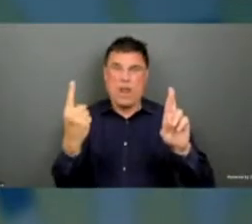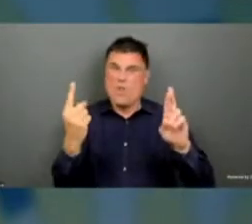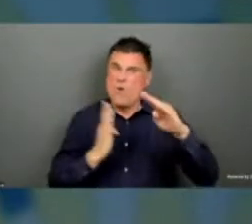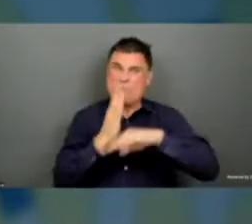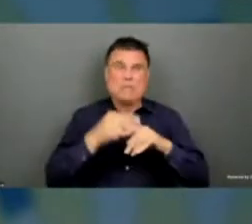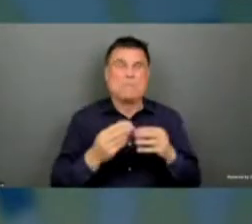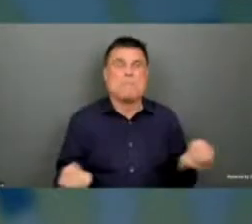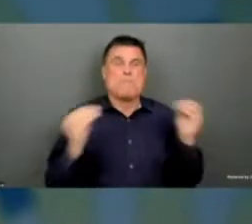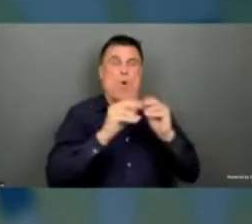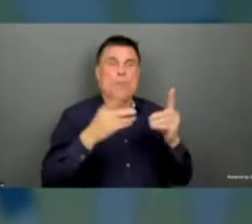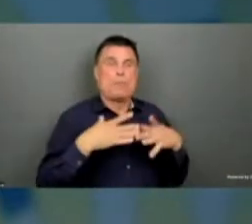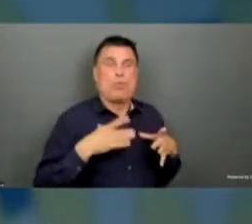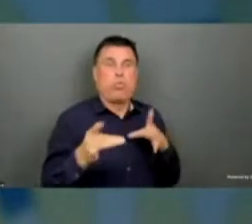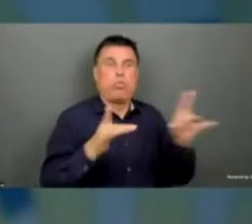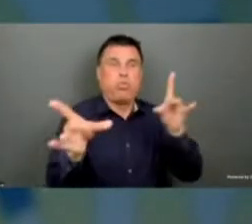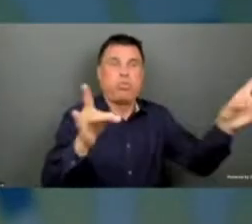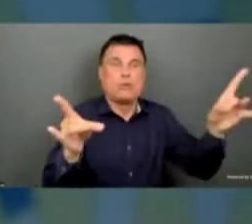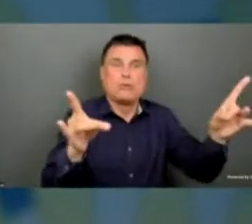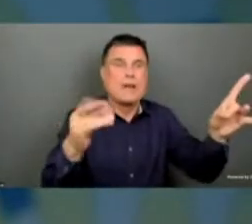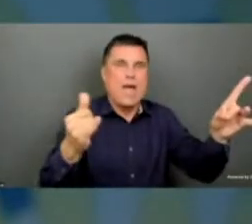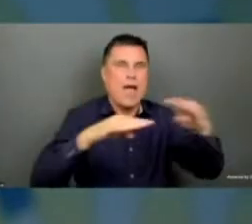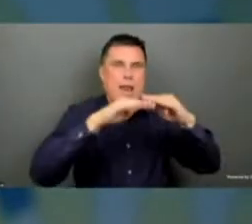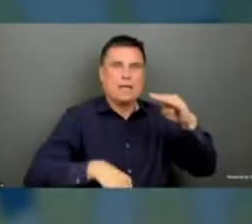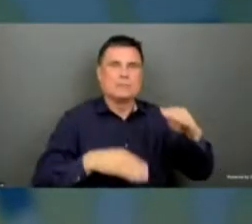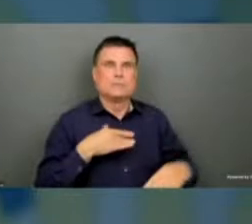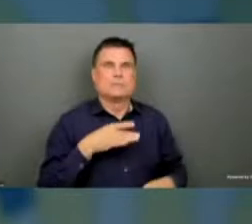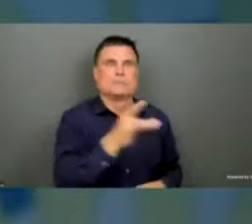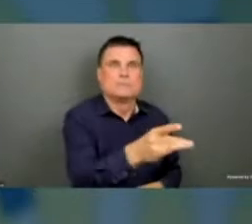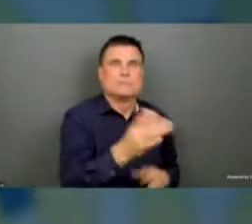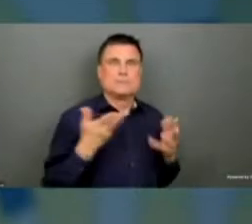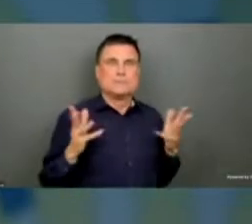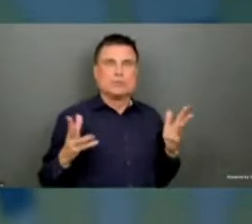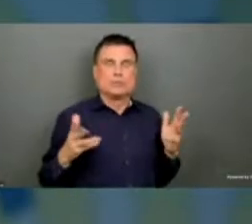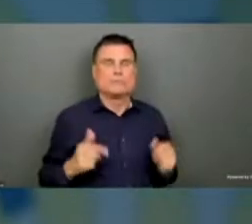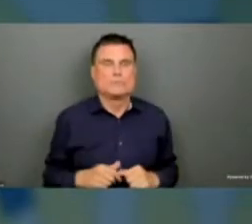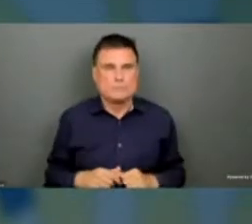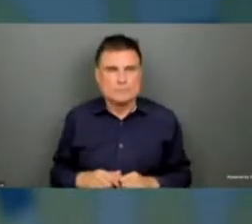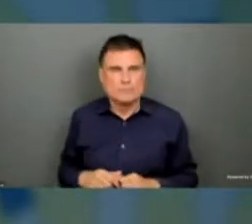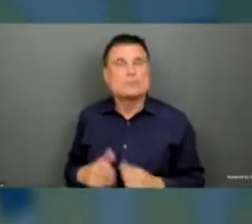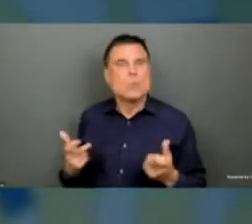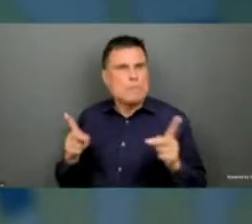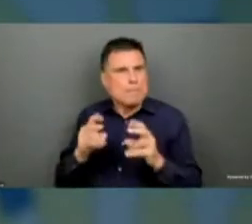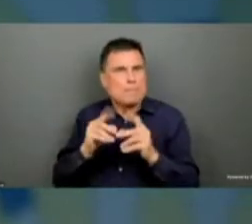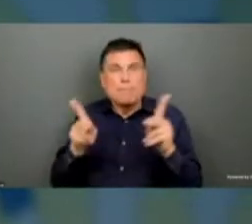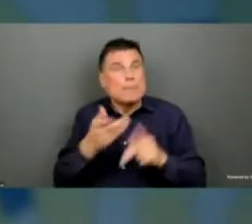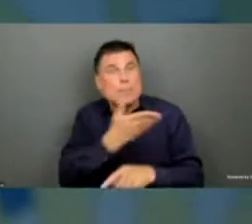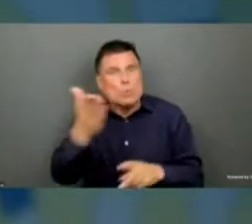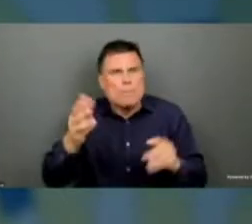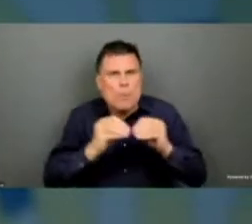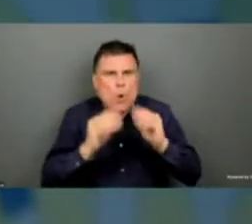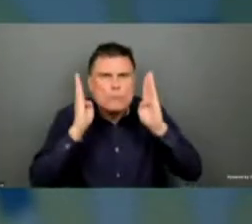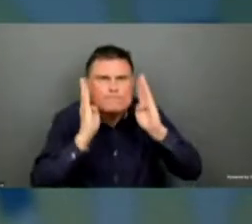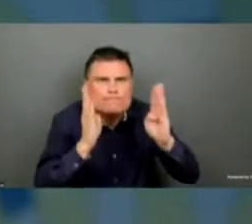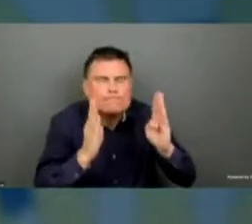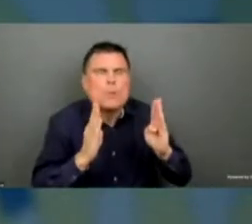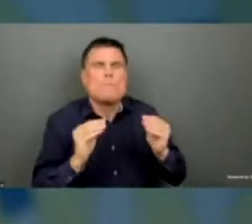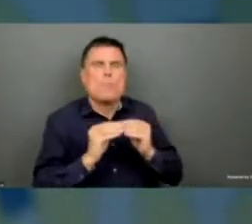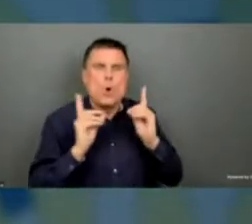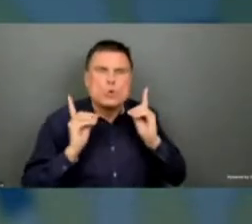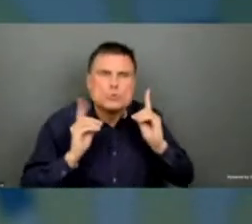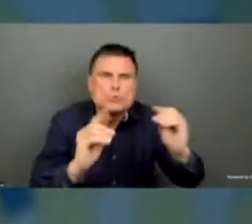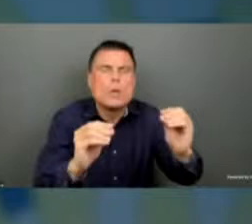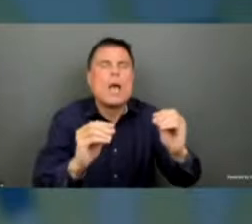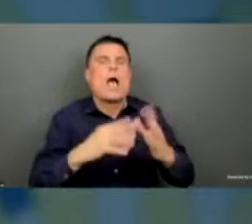网友。所以礼拜1很重要。省长也回来跟他们2位一起给大家宣布这个